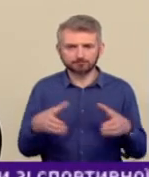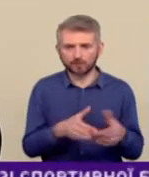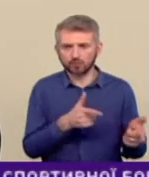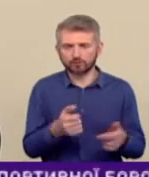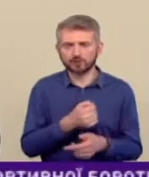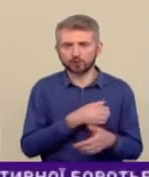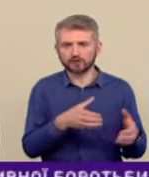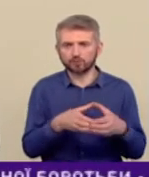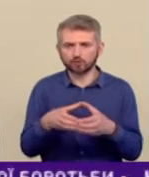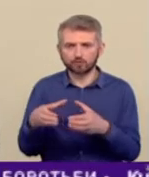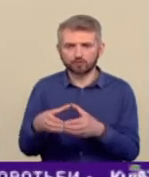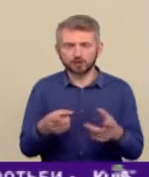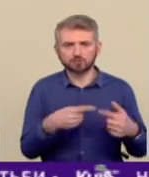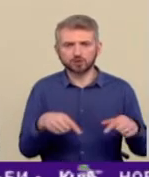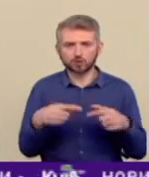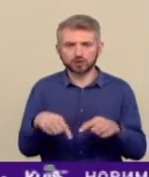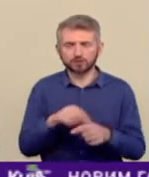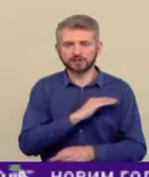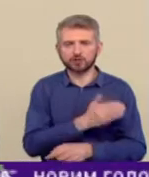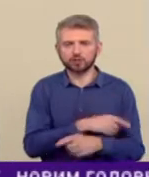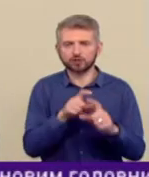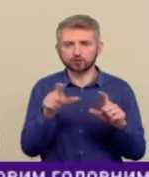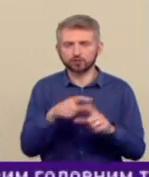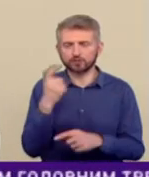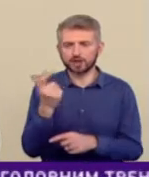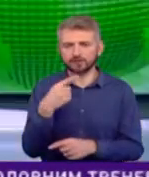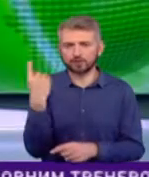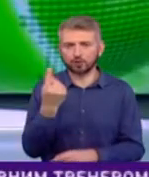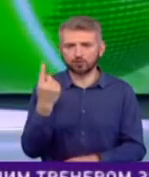військових формувань і підрозділів силових структур в Харківській області.